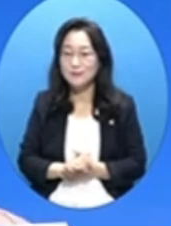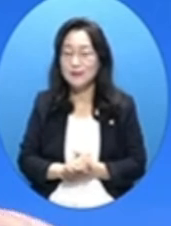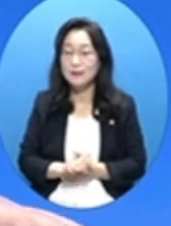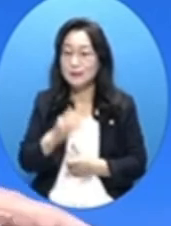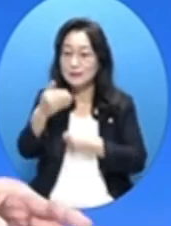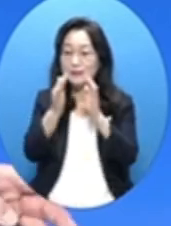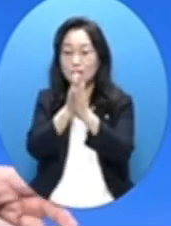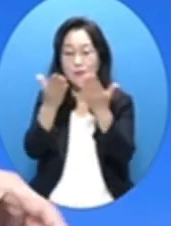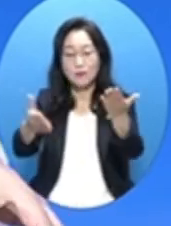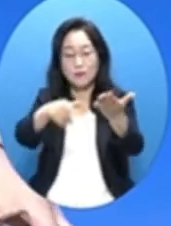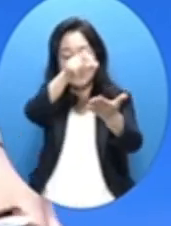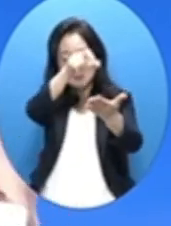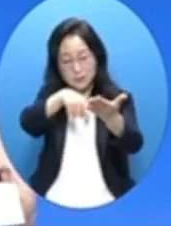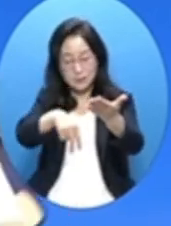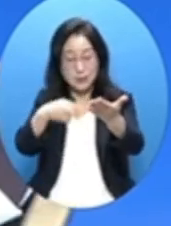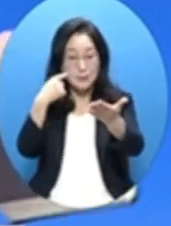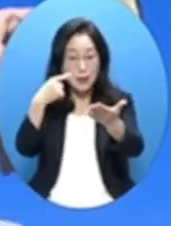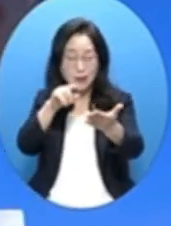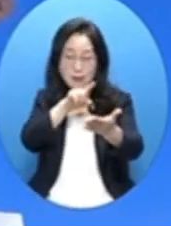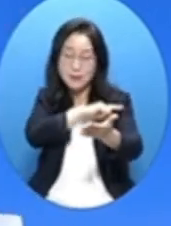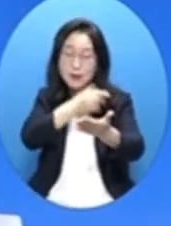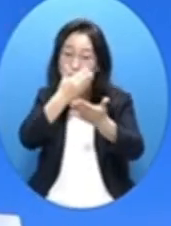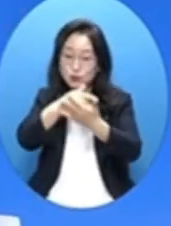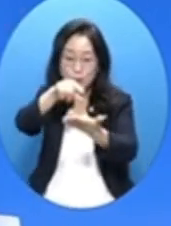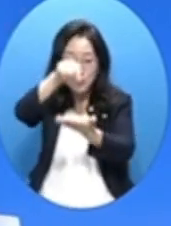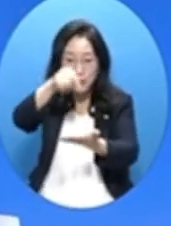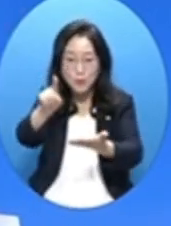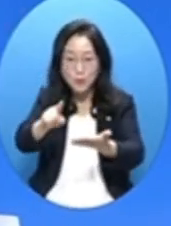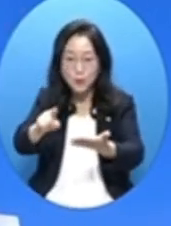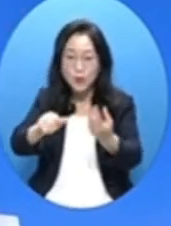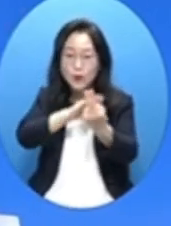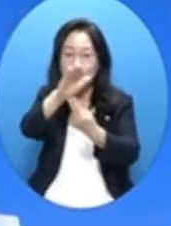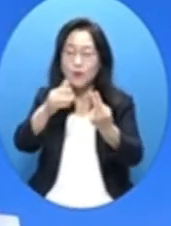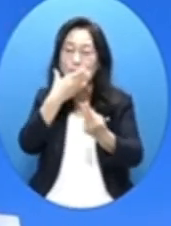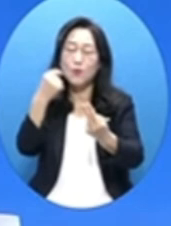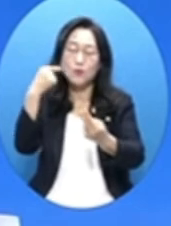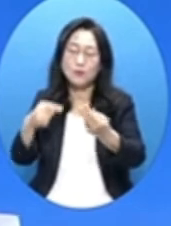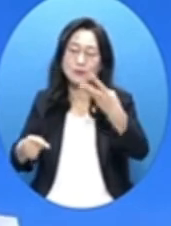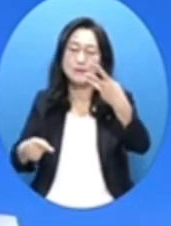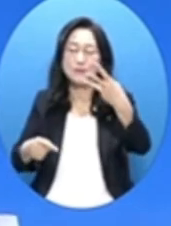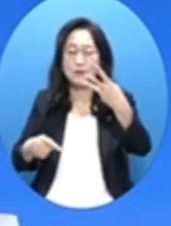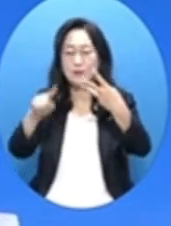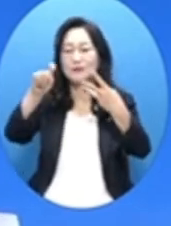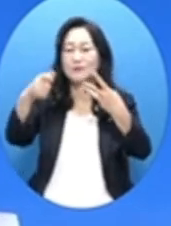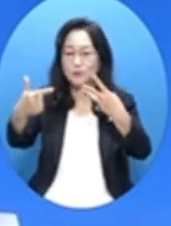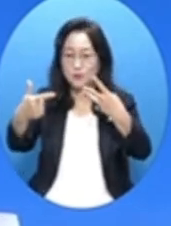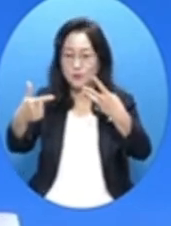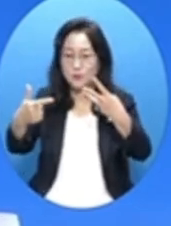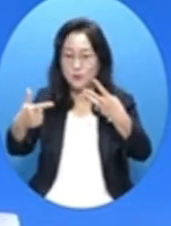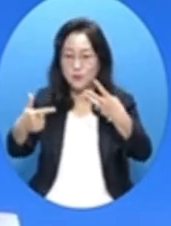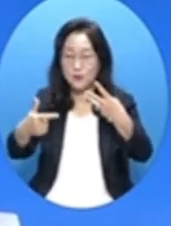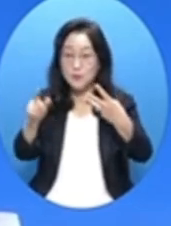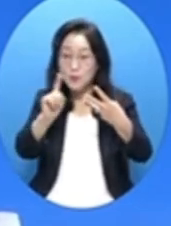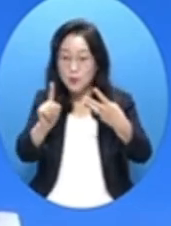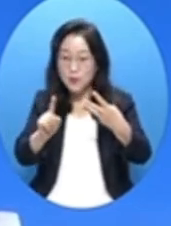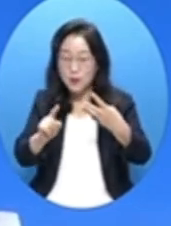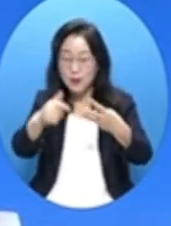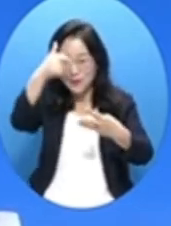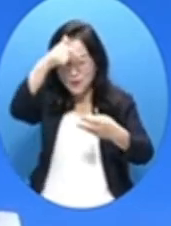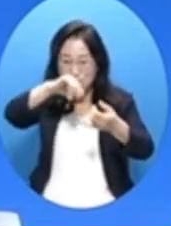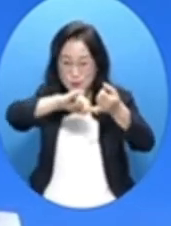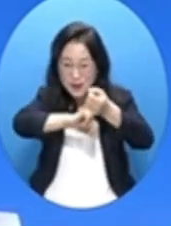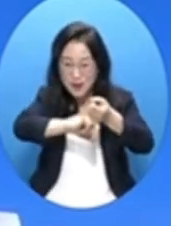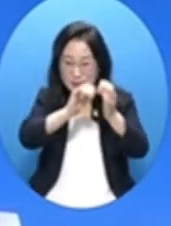성경 전체 요절이 요한복음 3장 16절입니다. 이 성경은 구약 성경은 앞으로 오실 예수님,